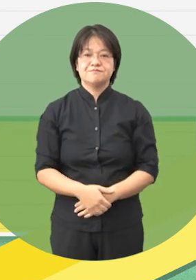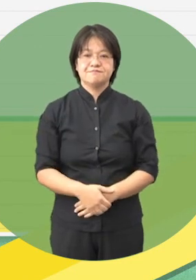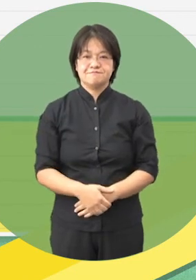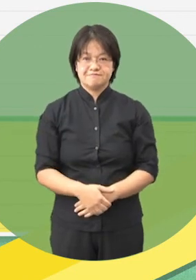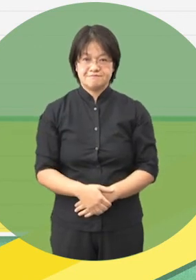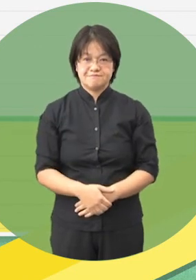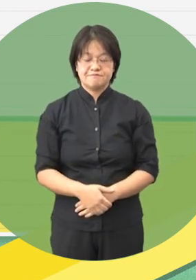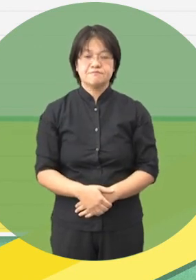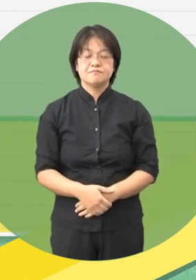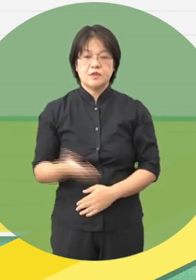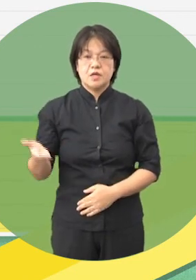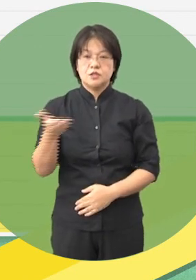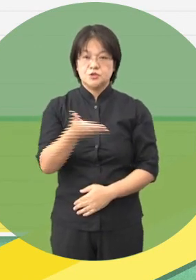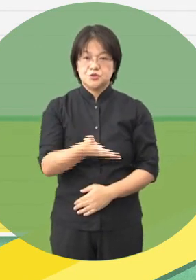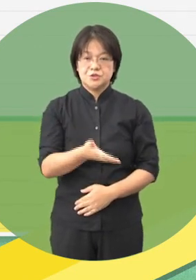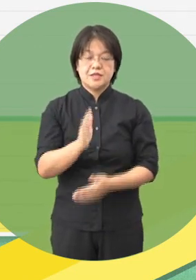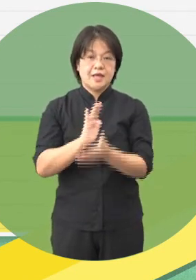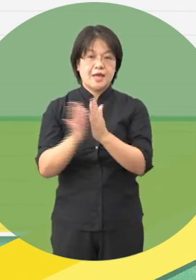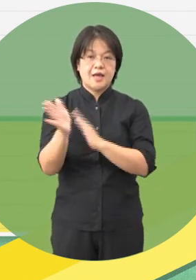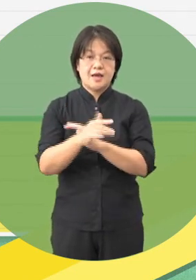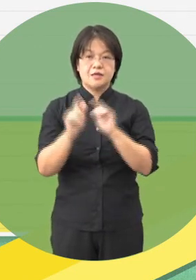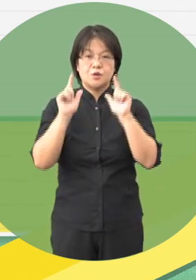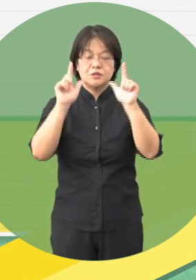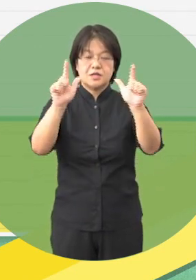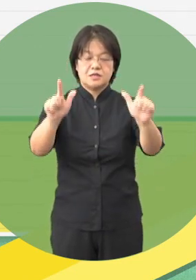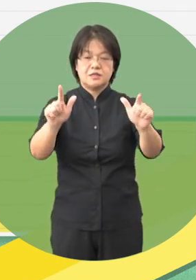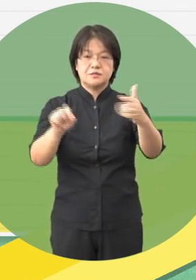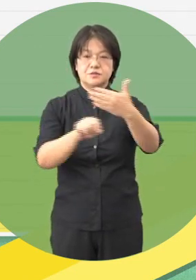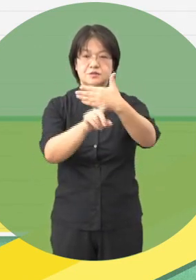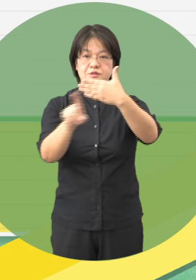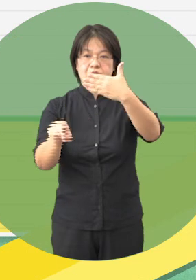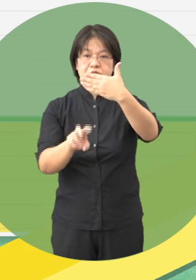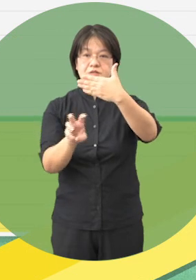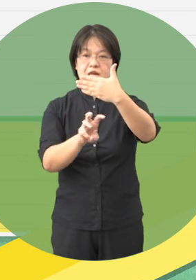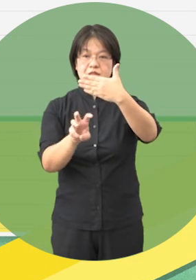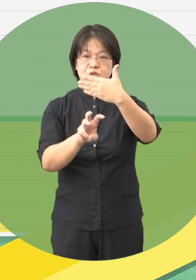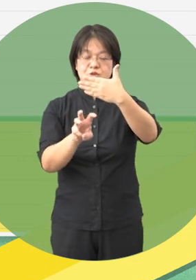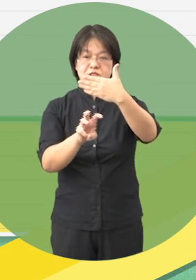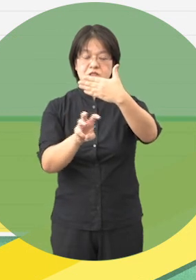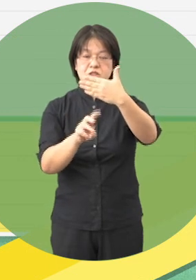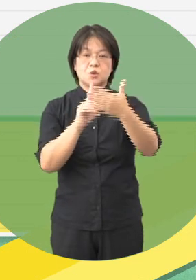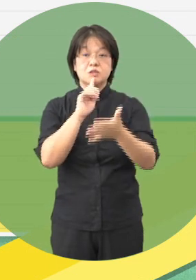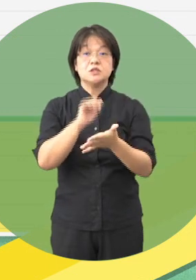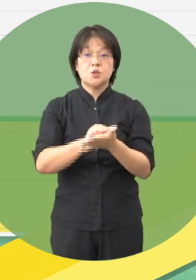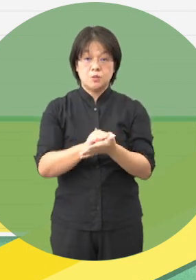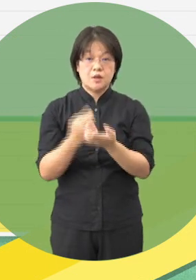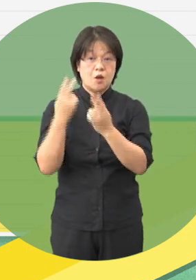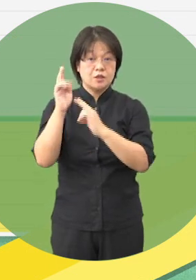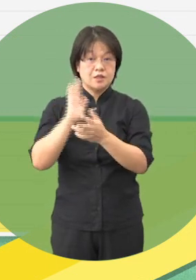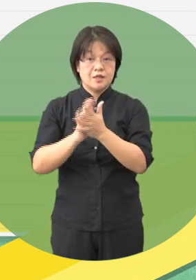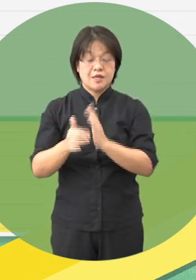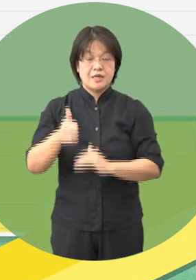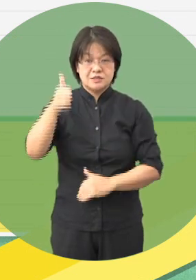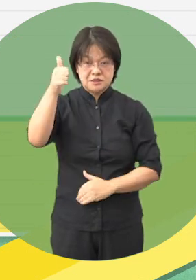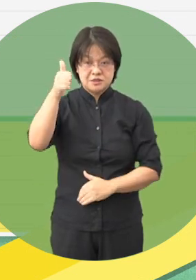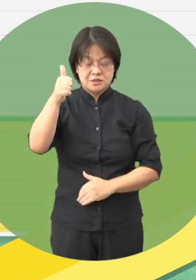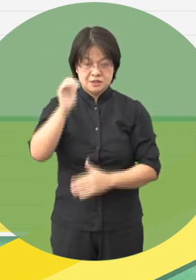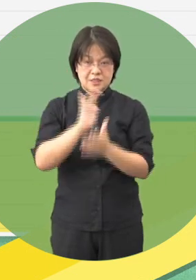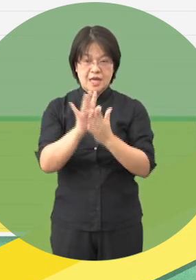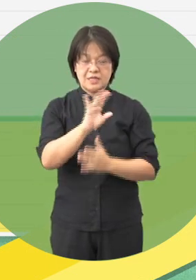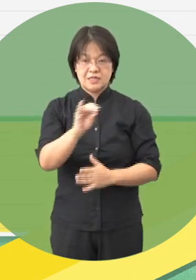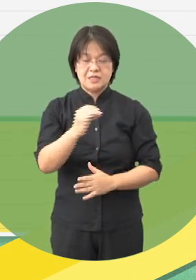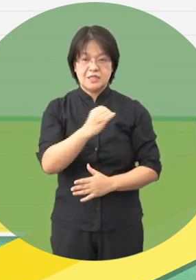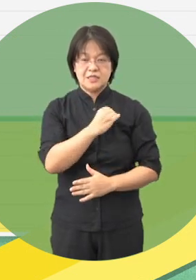続いてー県からのお知らせです9月30日日曜日は沖縄県知事および原議会議員